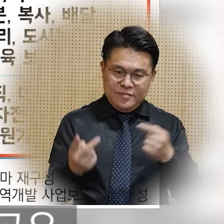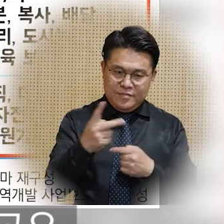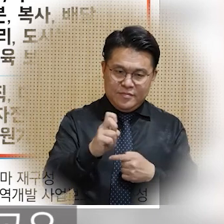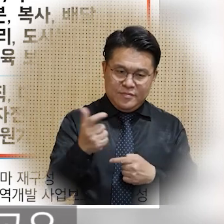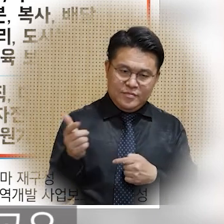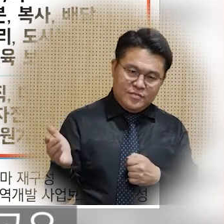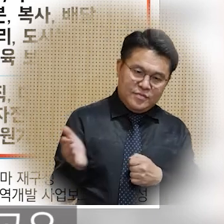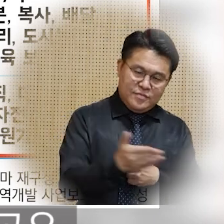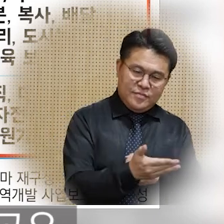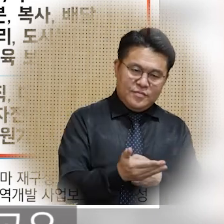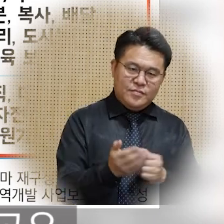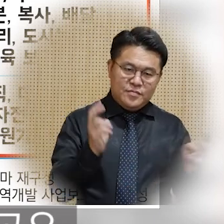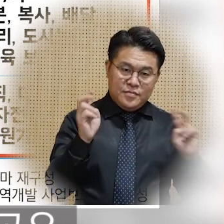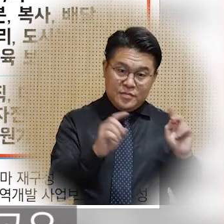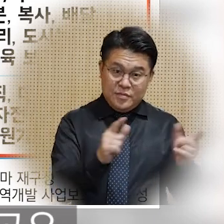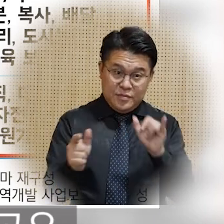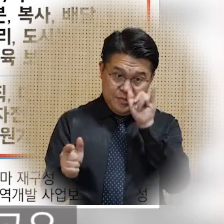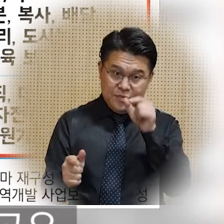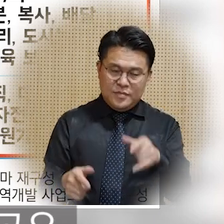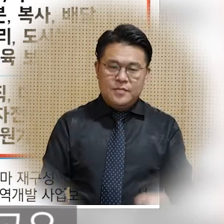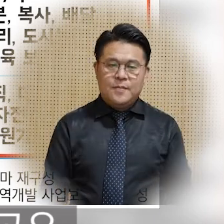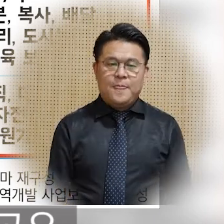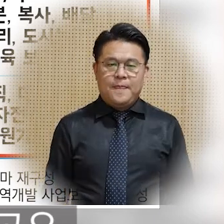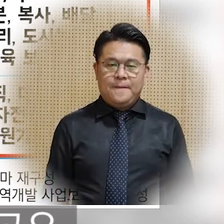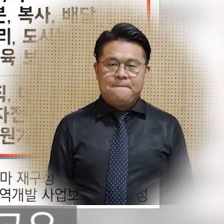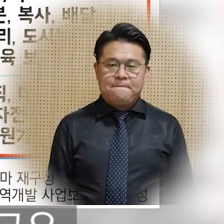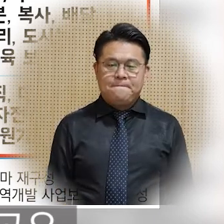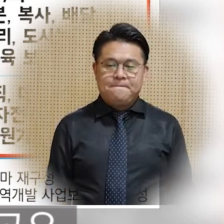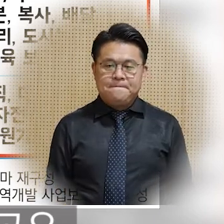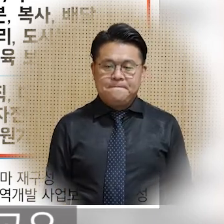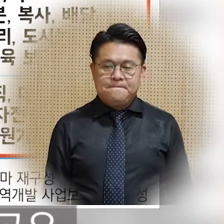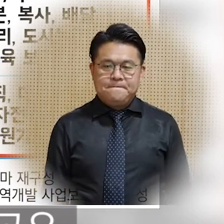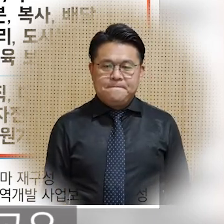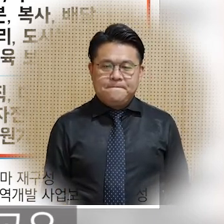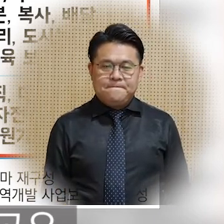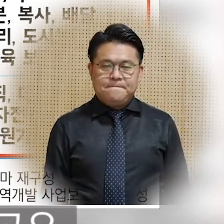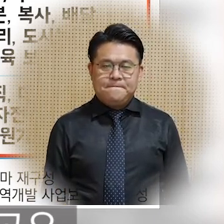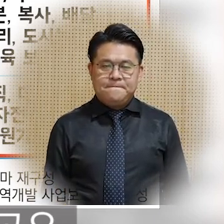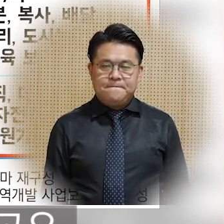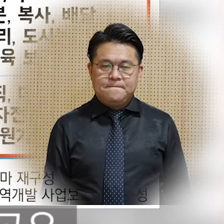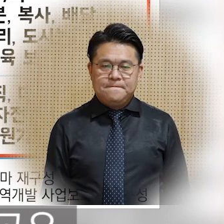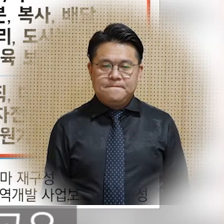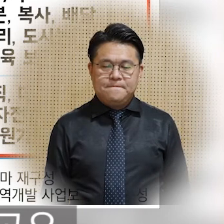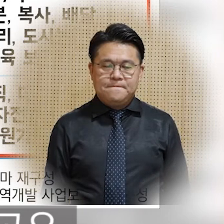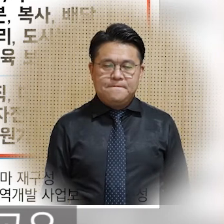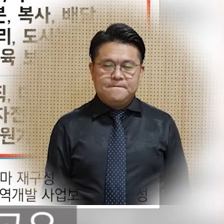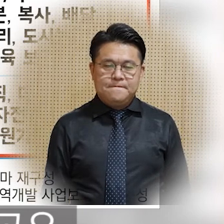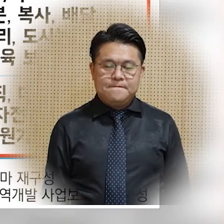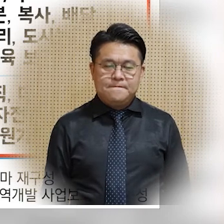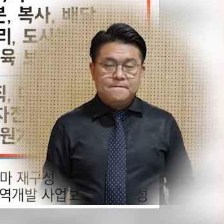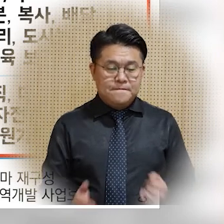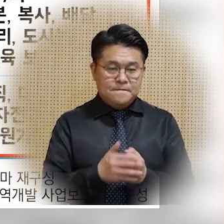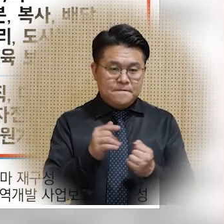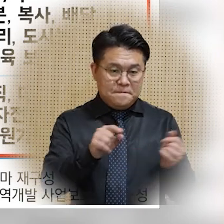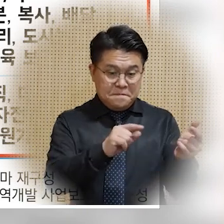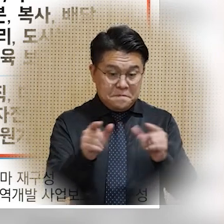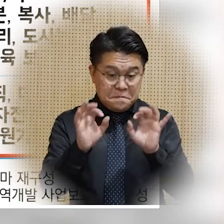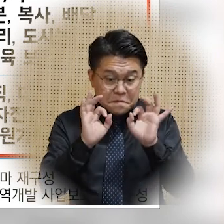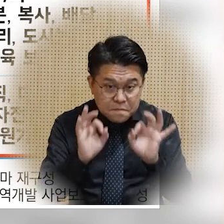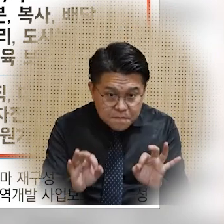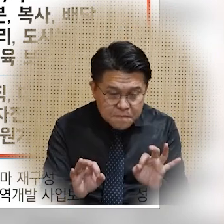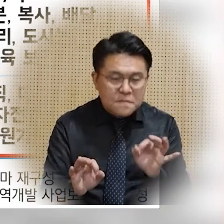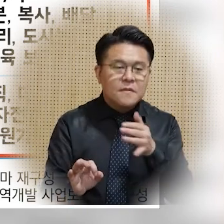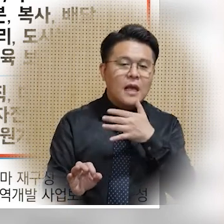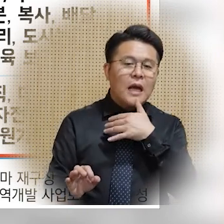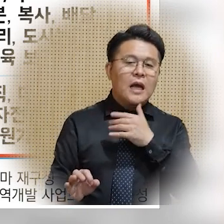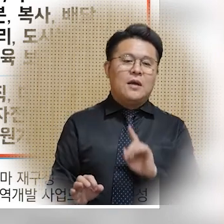싶어요. 자, 그 다음에 2016년 때부터도 이제 뭐 또 다양한 업체들이 이제 나와 있고요. 그래서